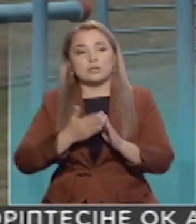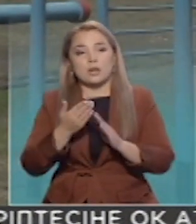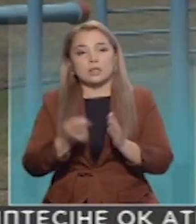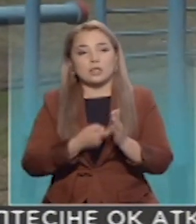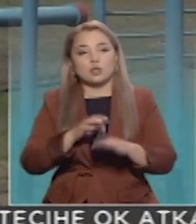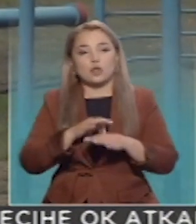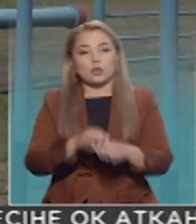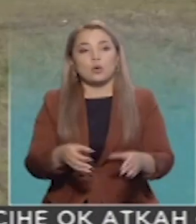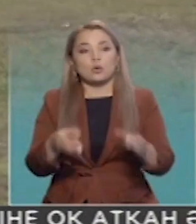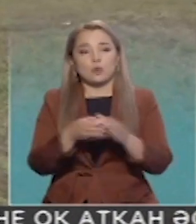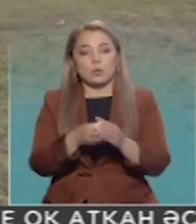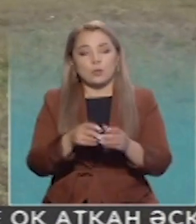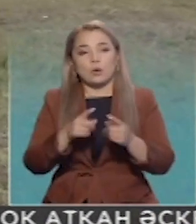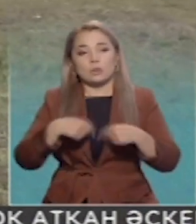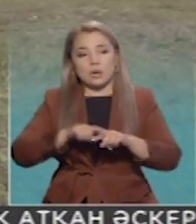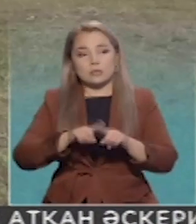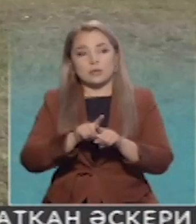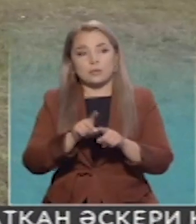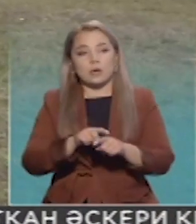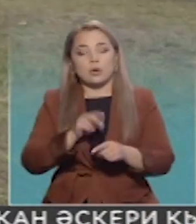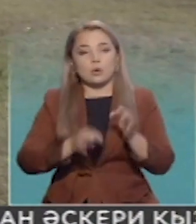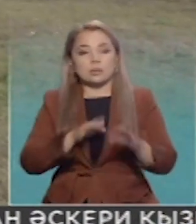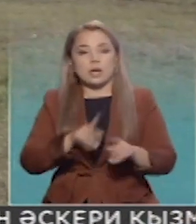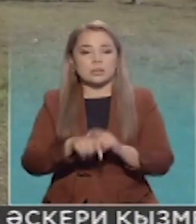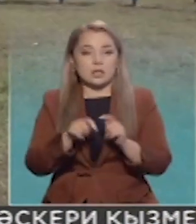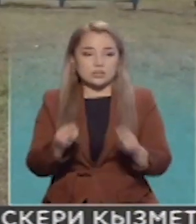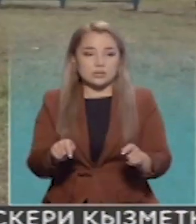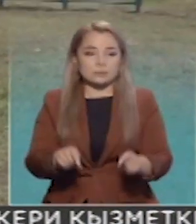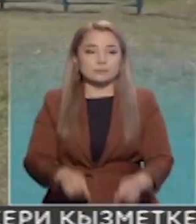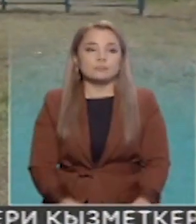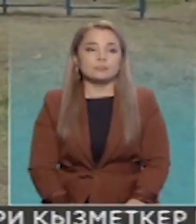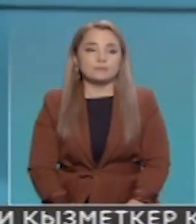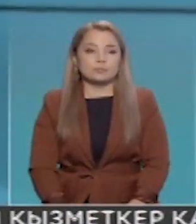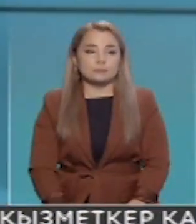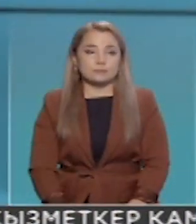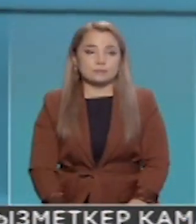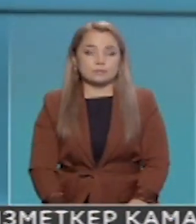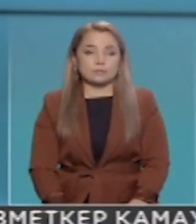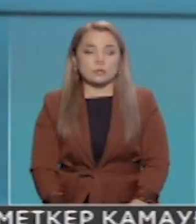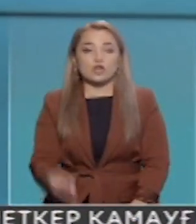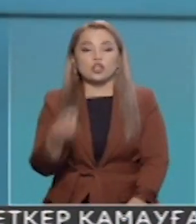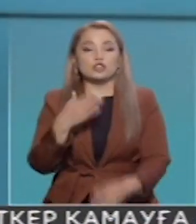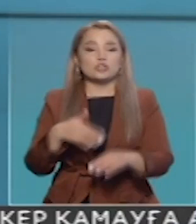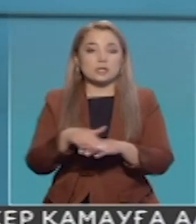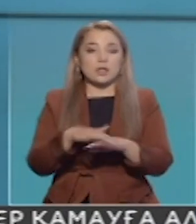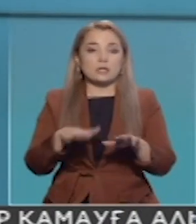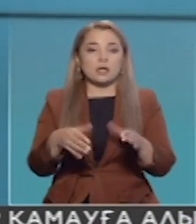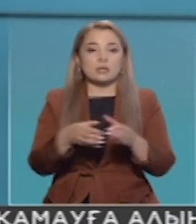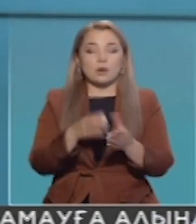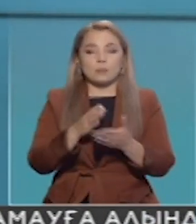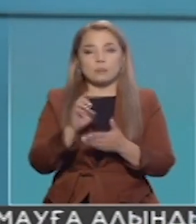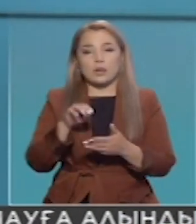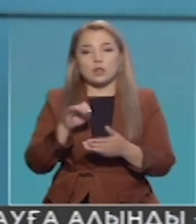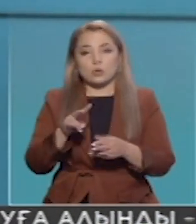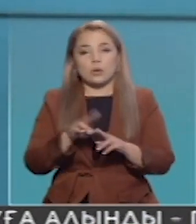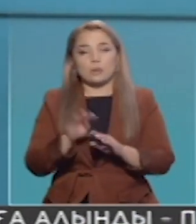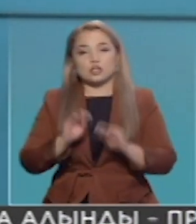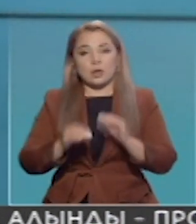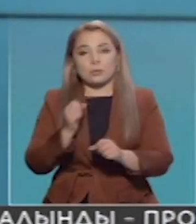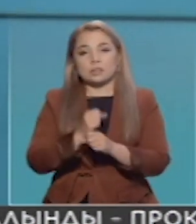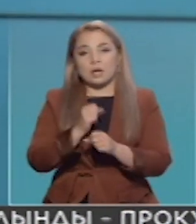тергеу тобы құрылып, қылмыстық іс қозғалды. Шығыстағы Тарбағатай ауданында бетон